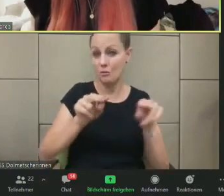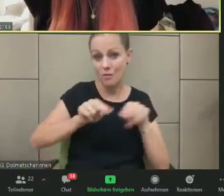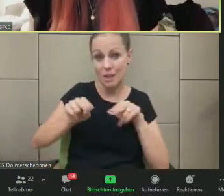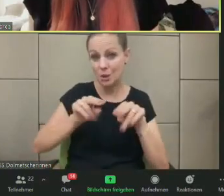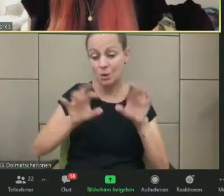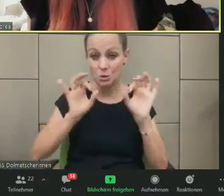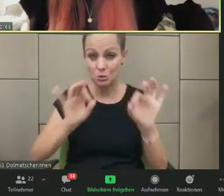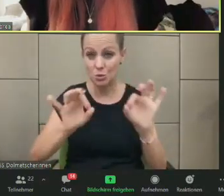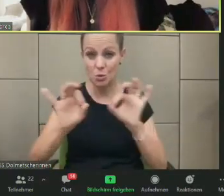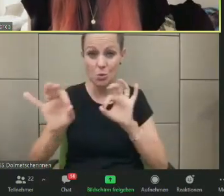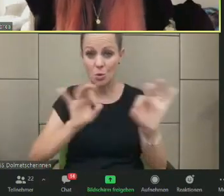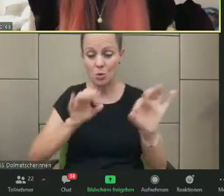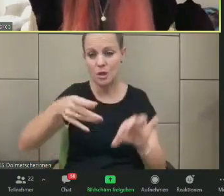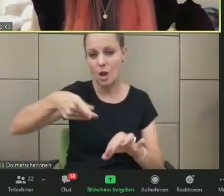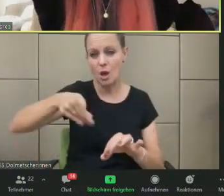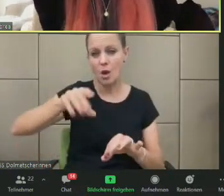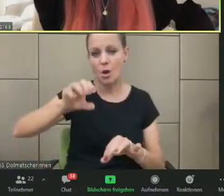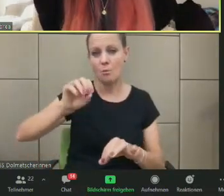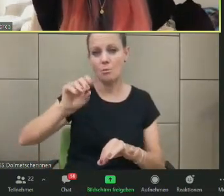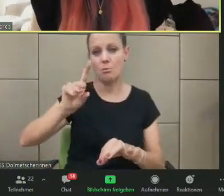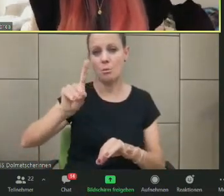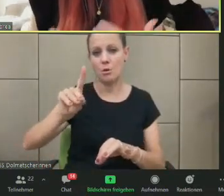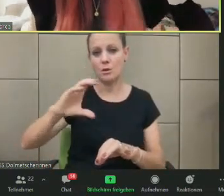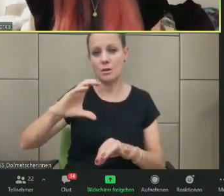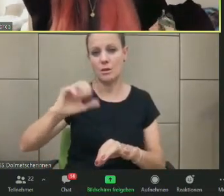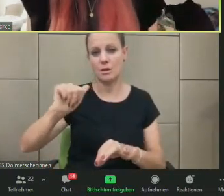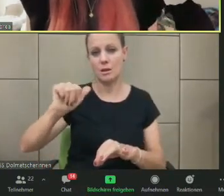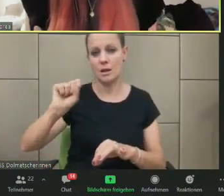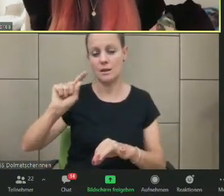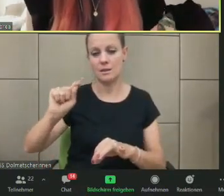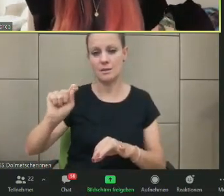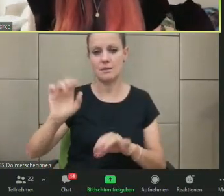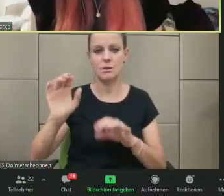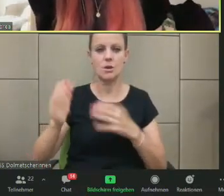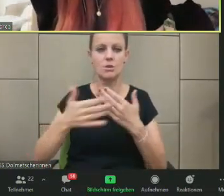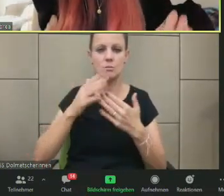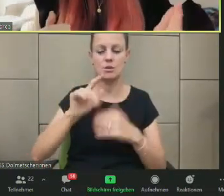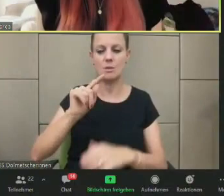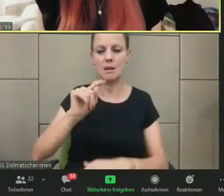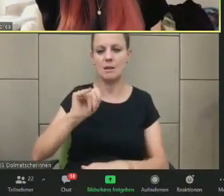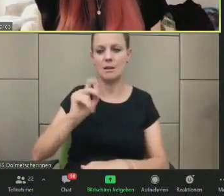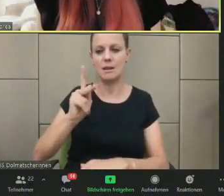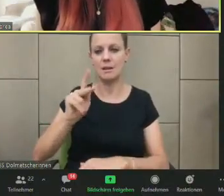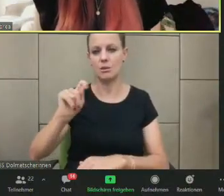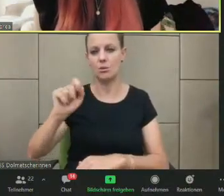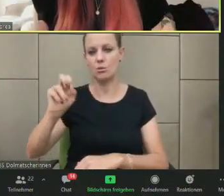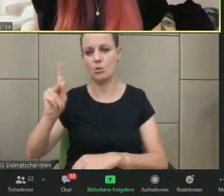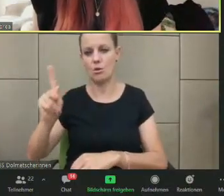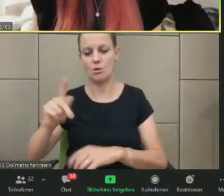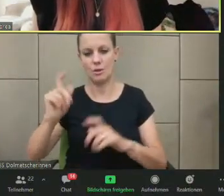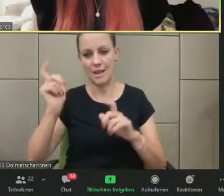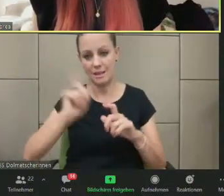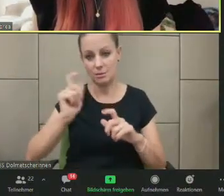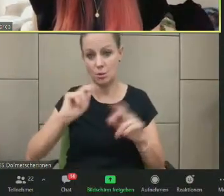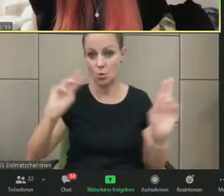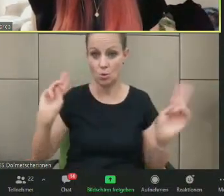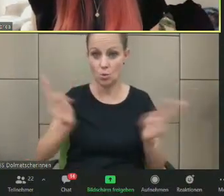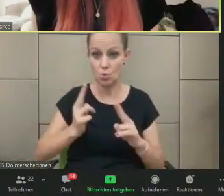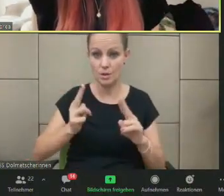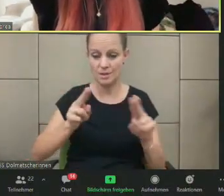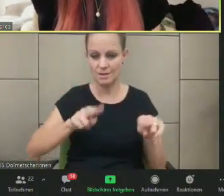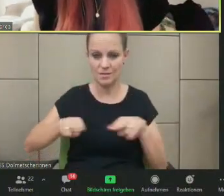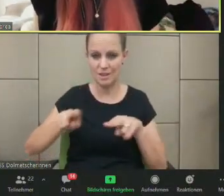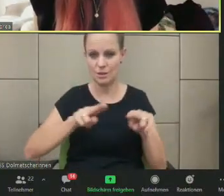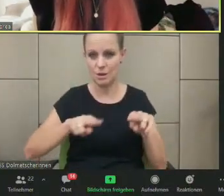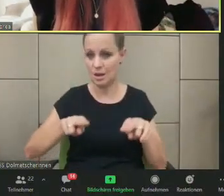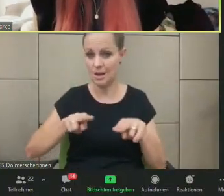sogar Podcasts ganz gut. Da kann man auf TikTok oder auf Instagram kurze Videos machen in kurzer Form. Die sind